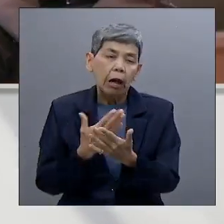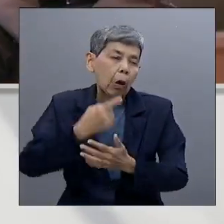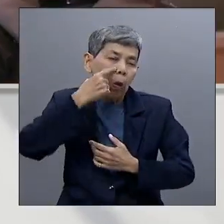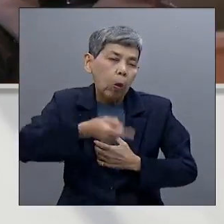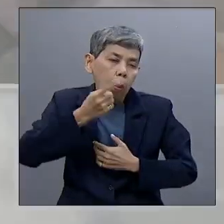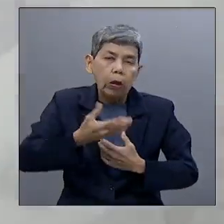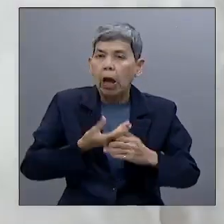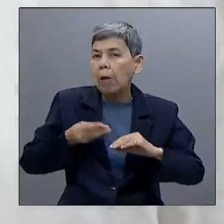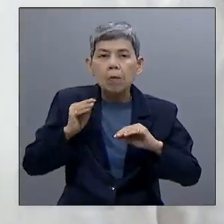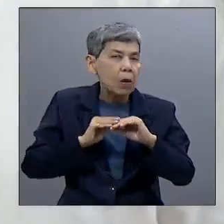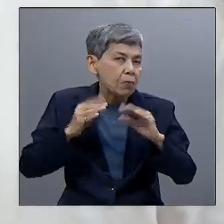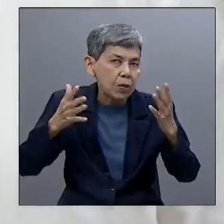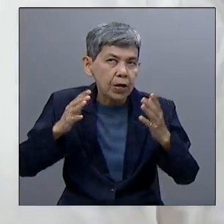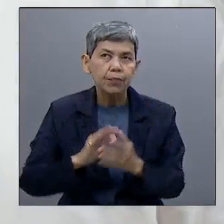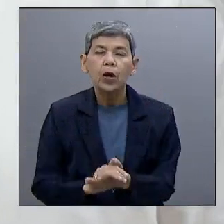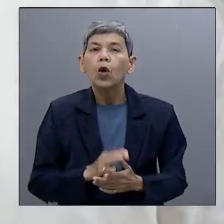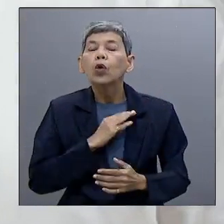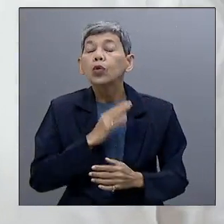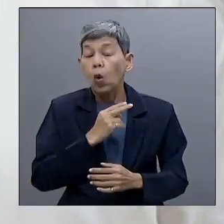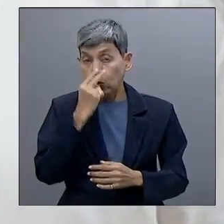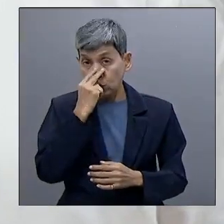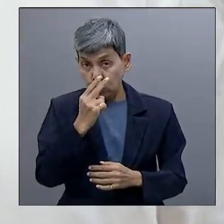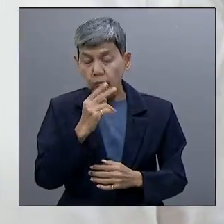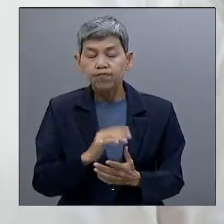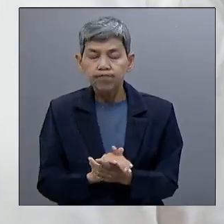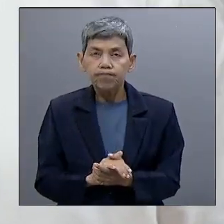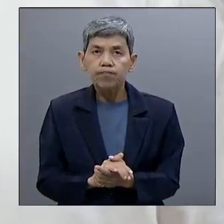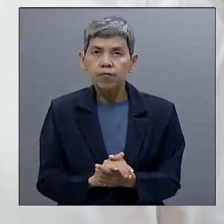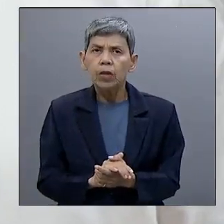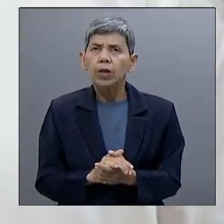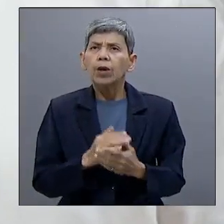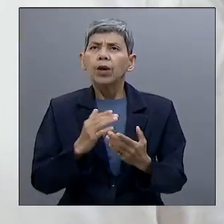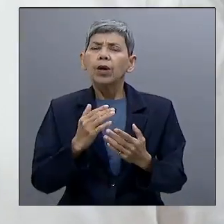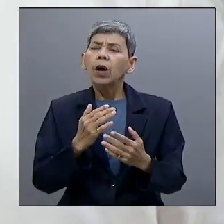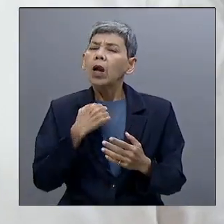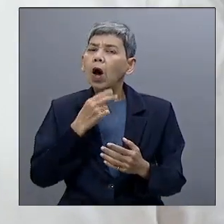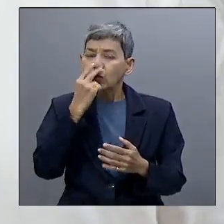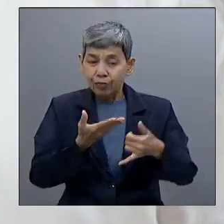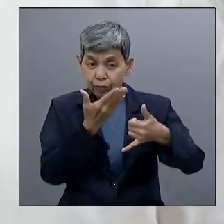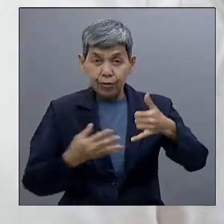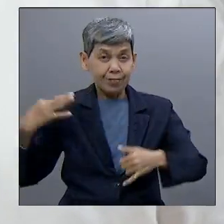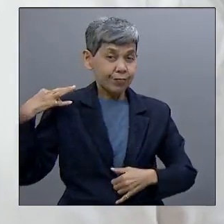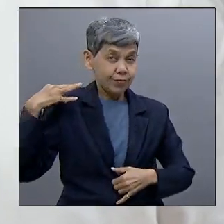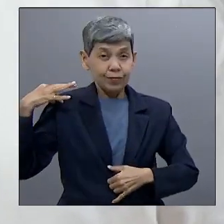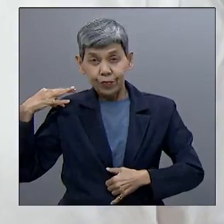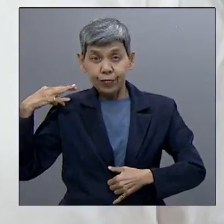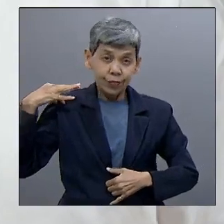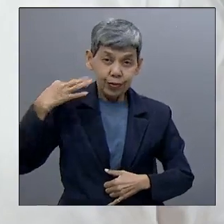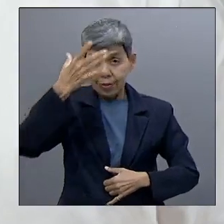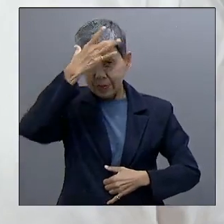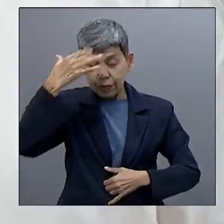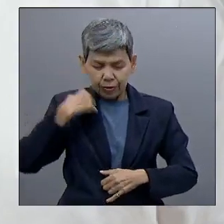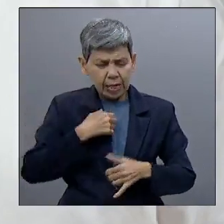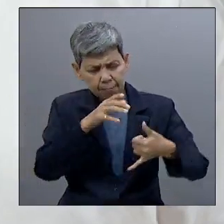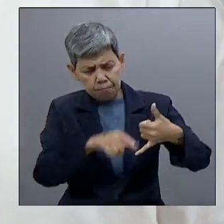ะ ถ้าคิดเร็วๆนะครับคือว่าคุณธนเยนเนี่ยอาจจะสามารถเป็นคน